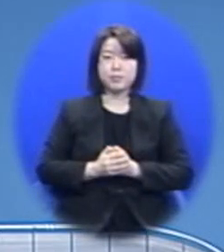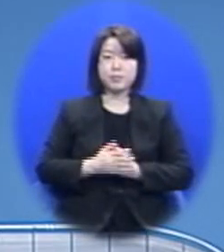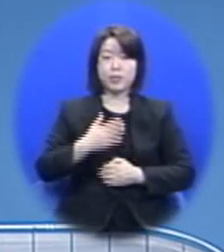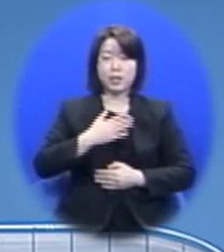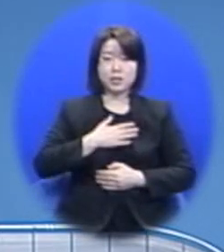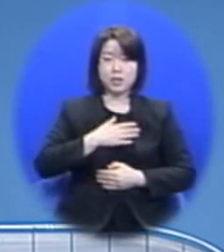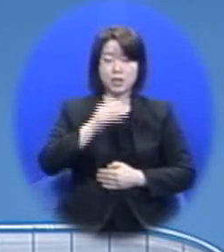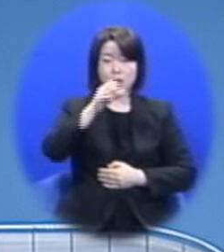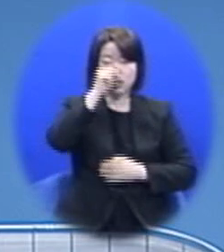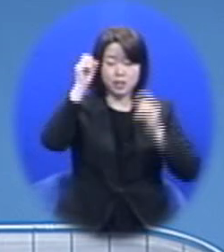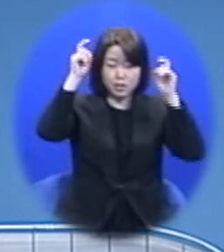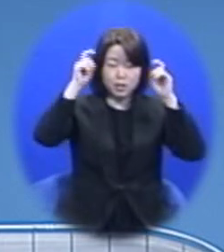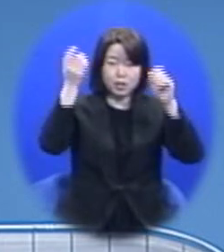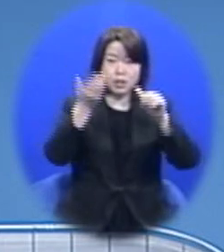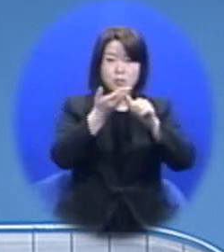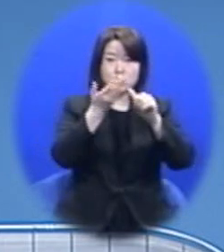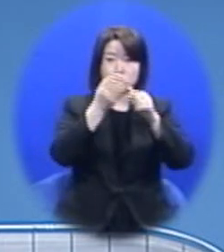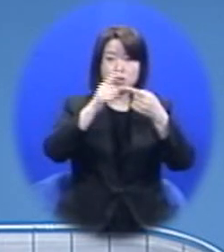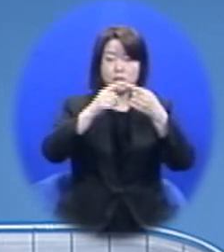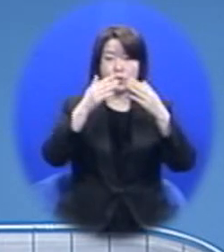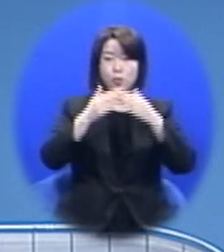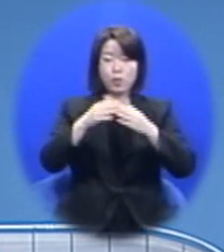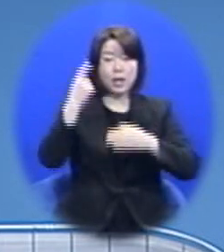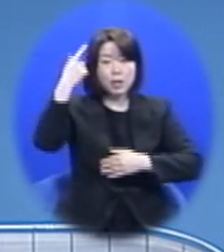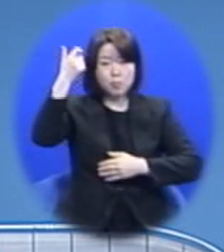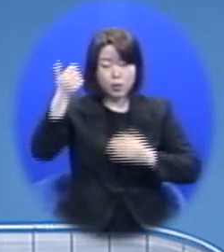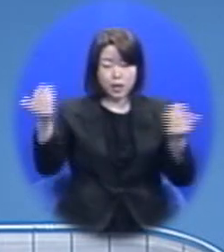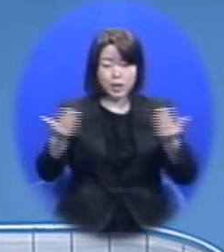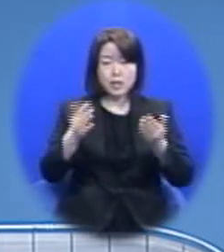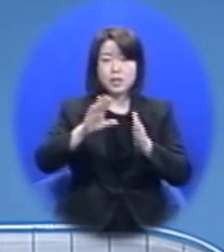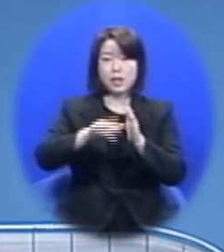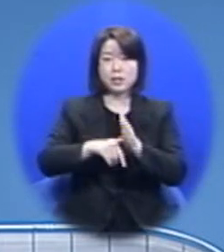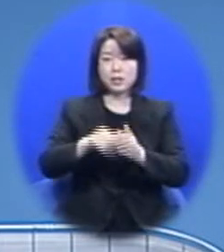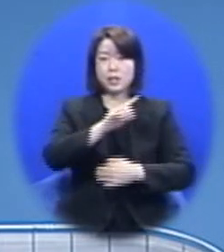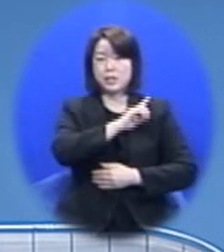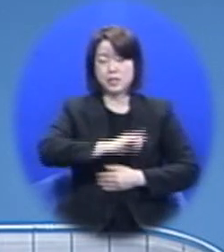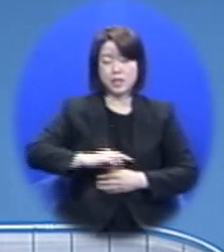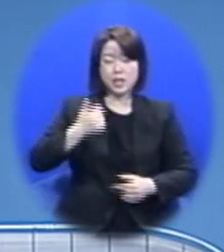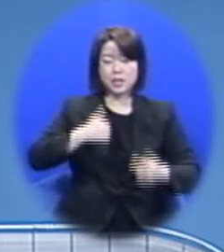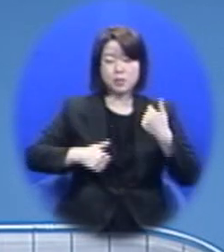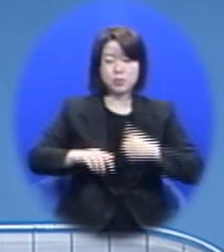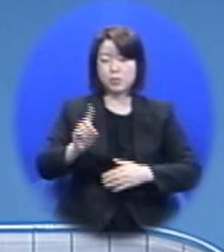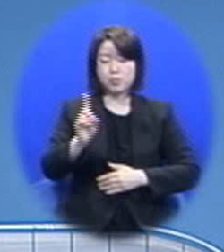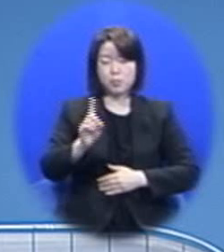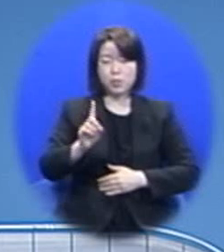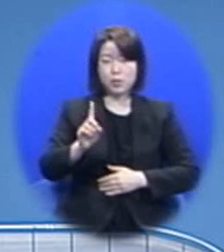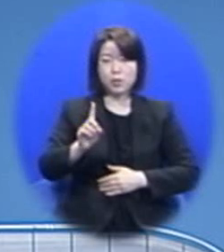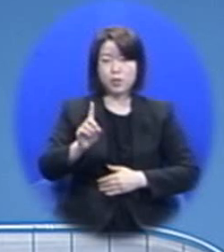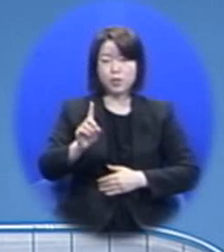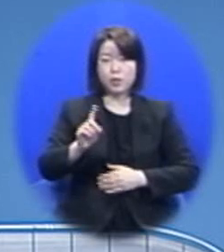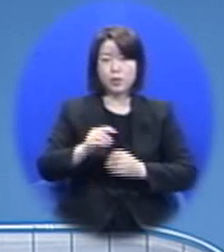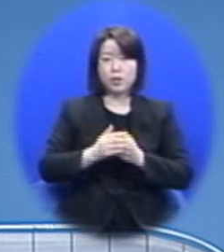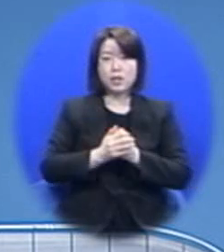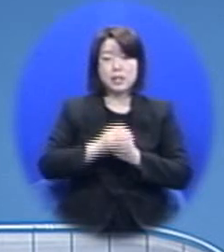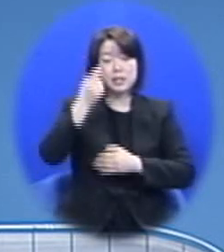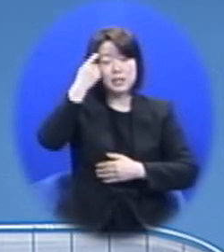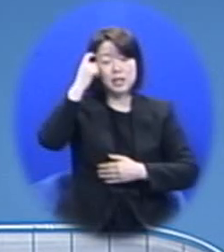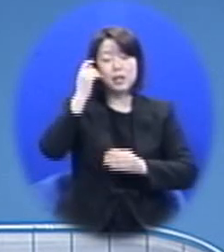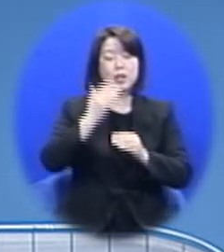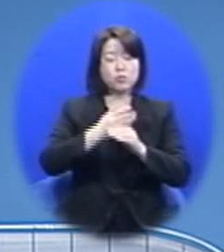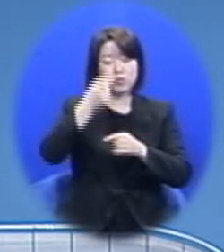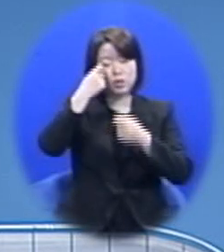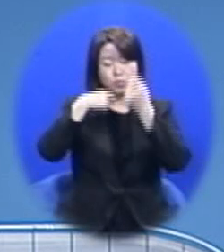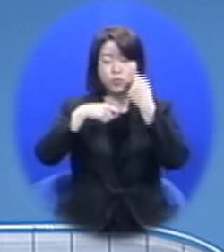제가 선한목자교회 목회하면서 가장 기뻤던 순간, 그 순간이 언젤까 생각해 보다가